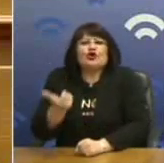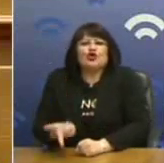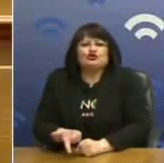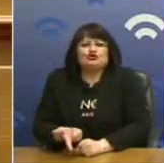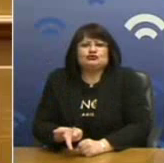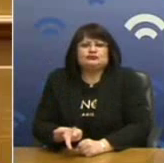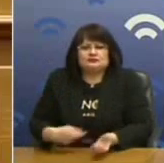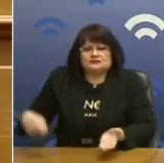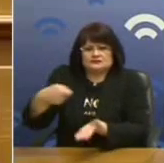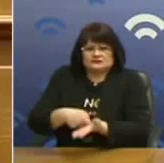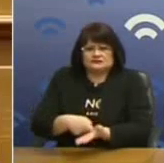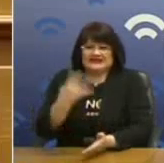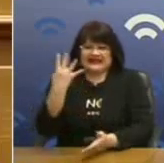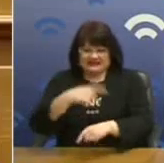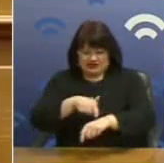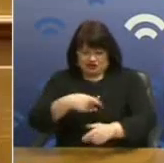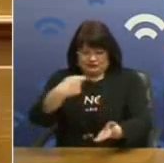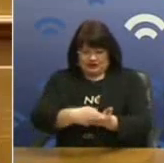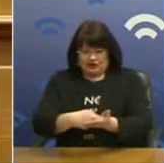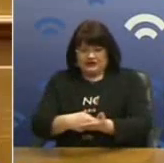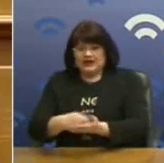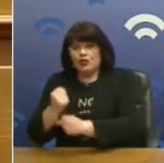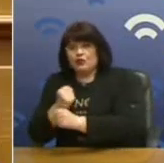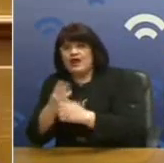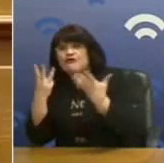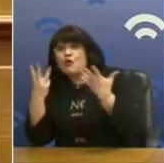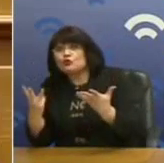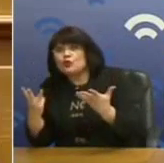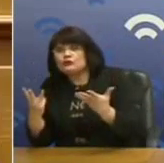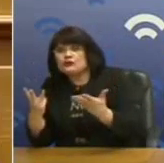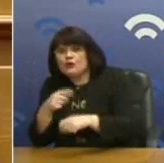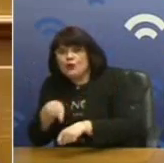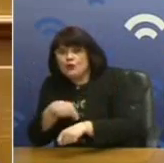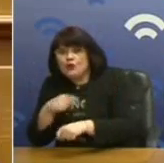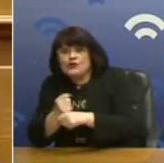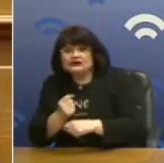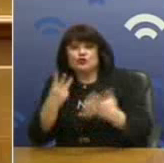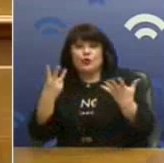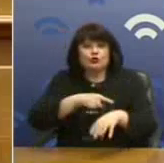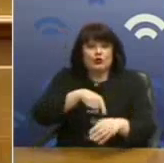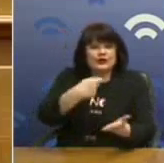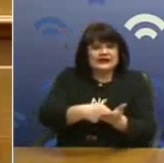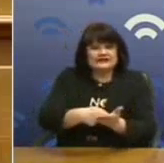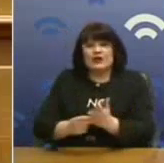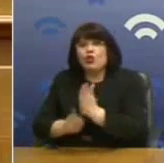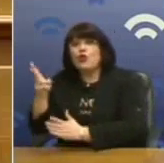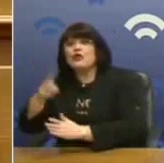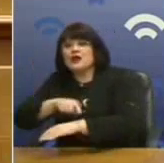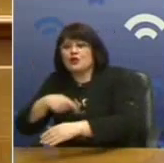Πληρώνεται για 4 ώρες, δουλεύει όμως 8 στην πραγματικότητα. Πληρώνεται για 8 ώρες, δουλεύει για 12 στην